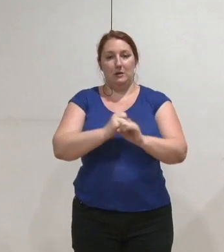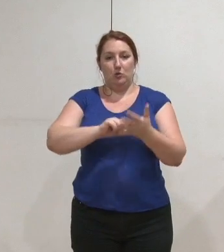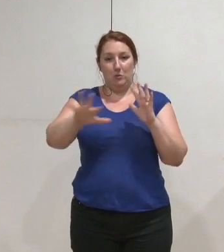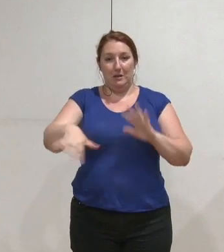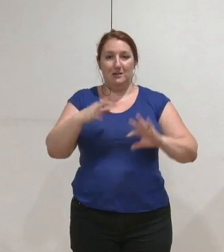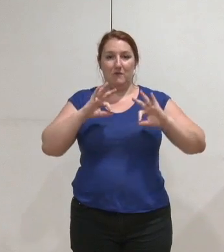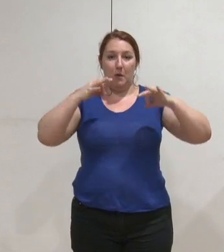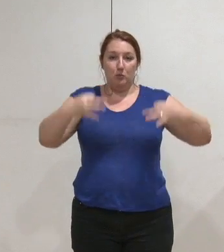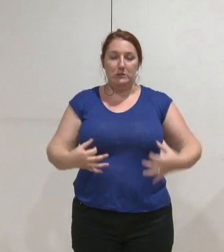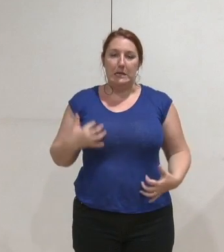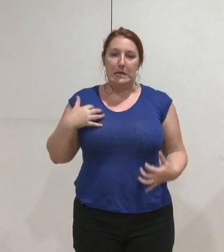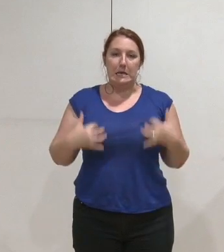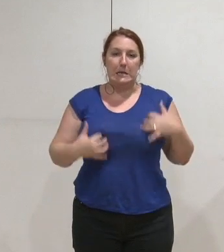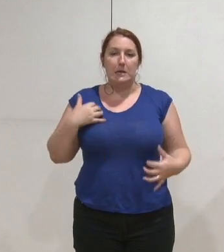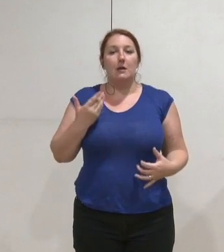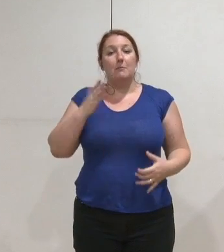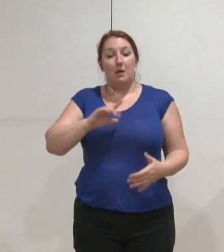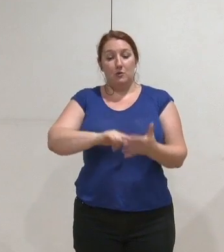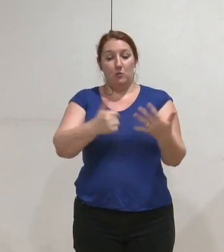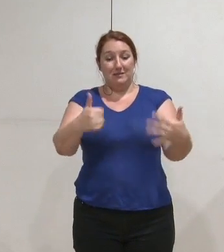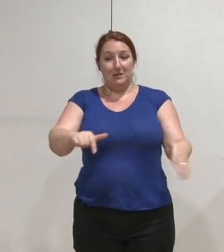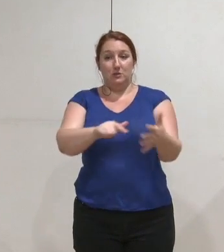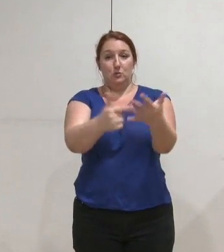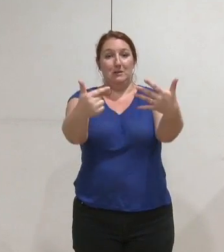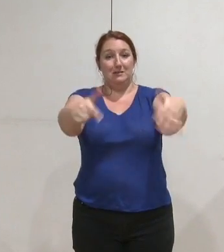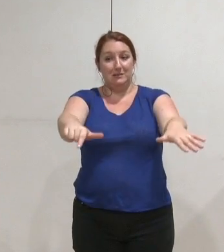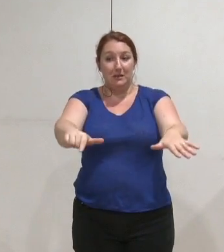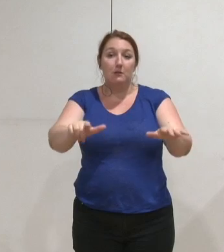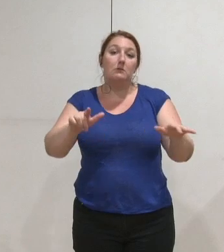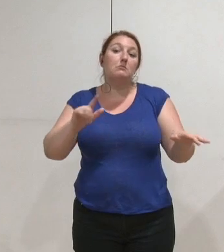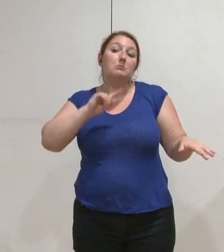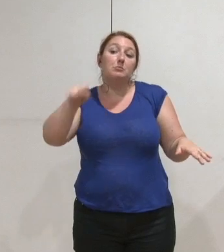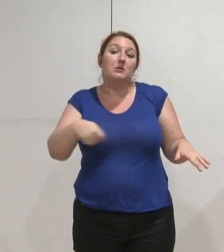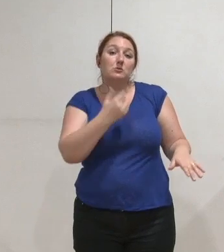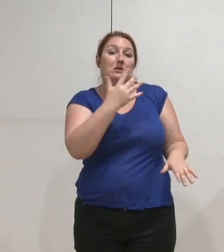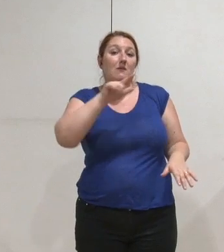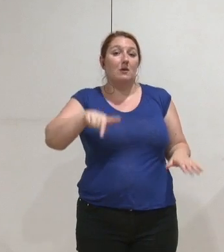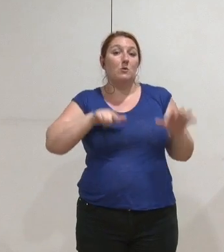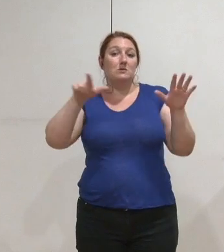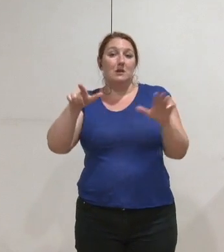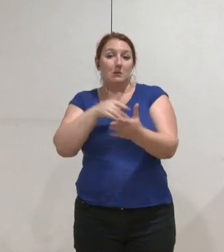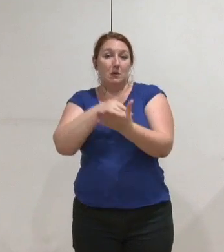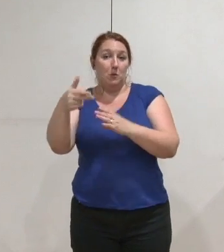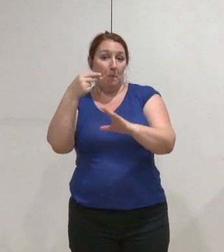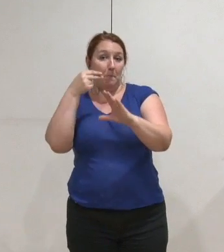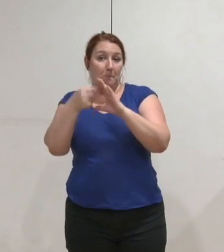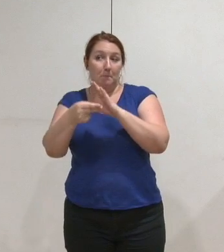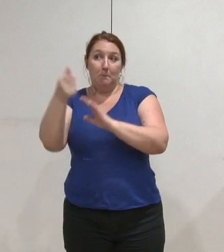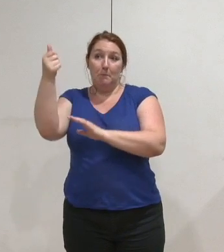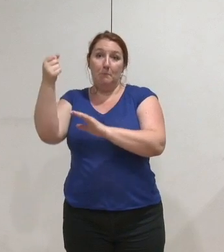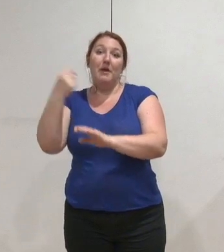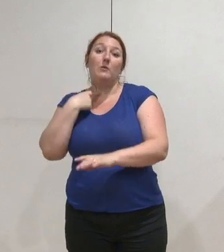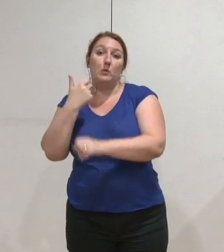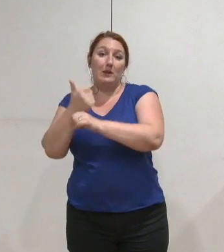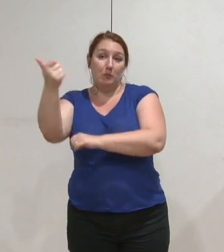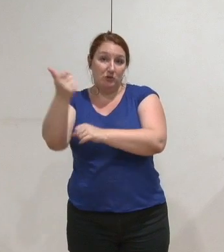vue budgétaire mais l'année 2016 et l'année 2007 2017 avec à chaque fois les 5,7 millions que nous perdrons l'année prochaine et les 5,7 que